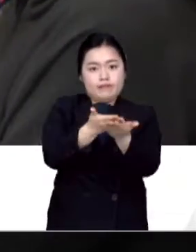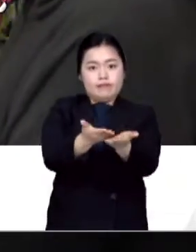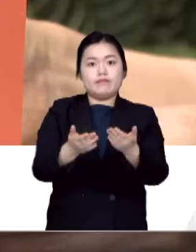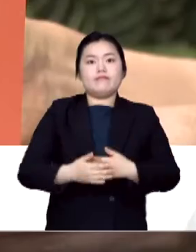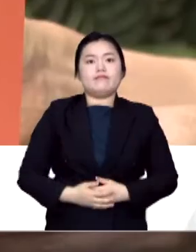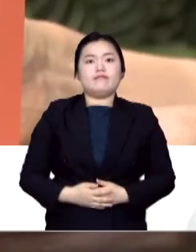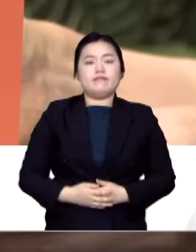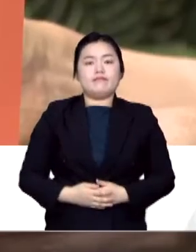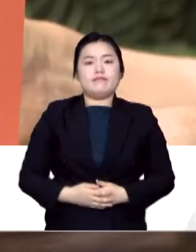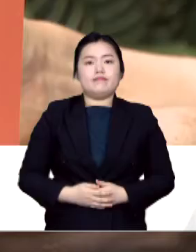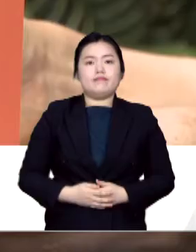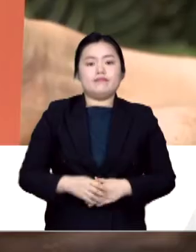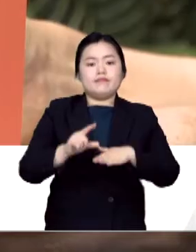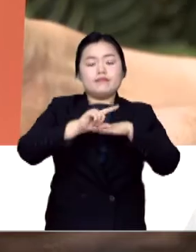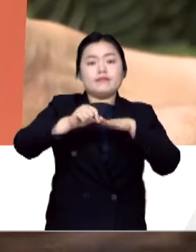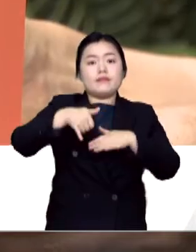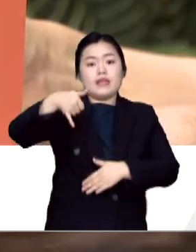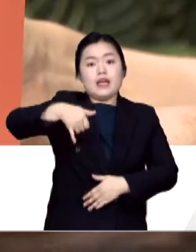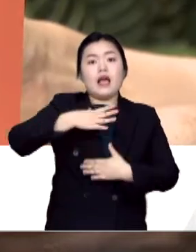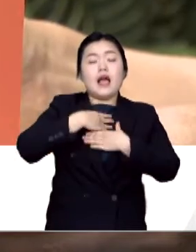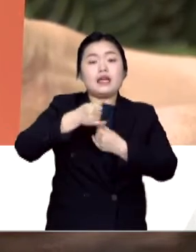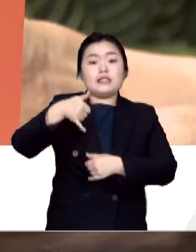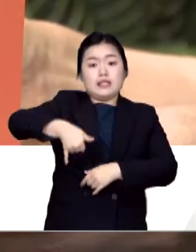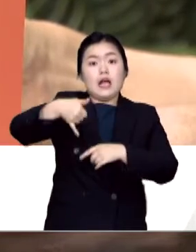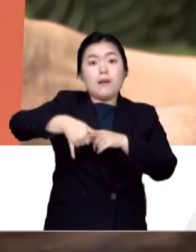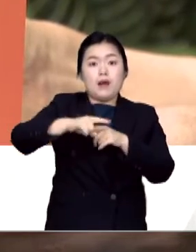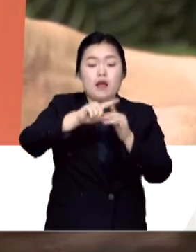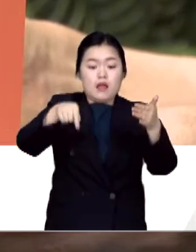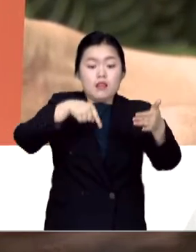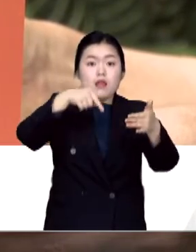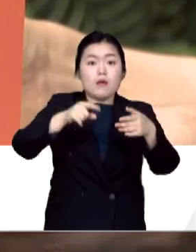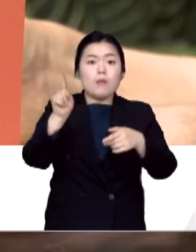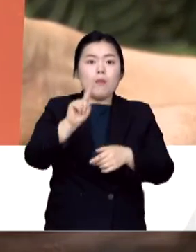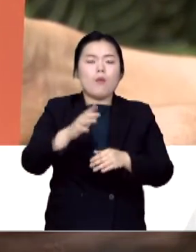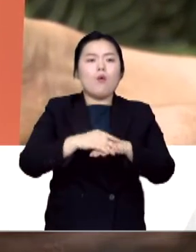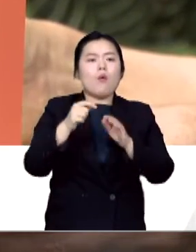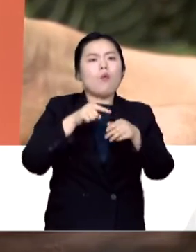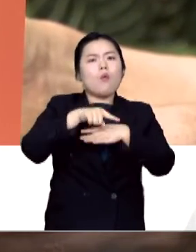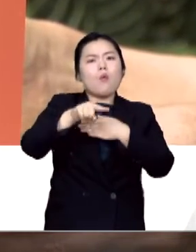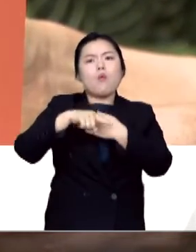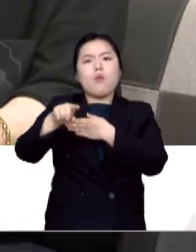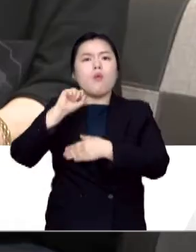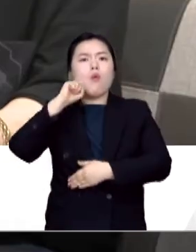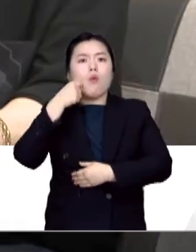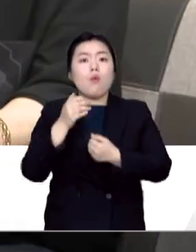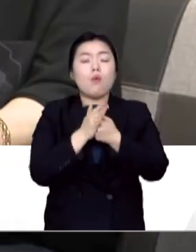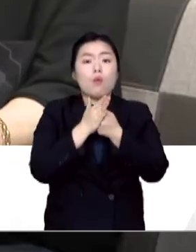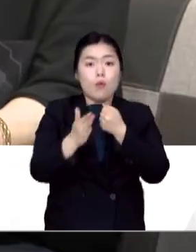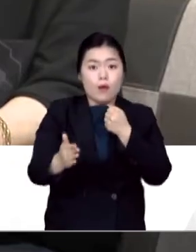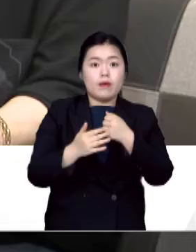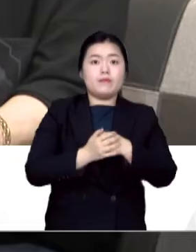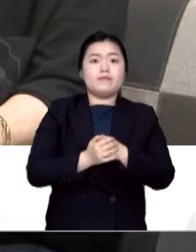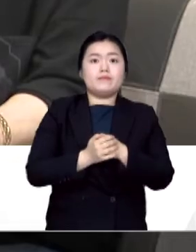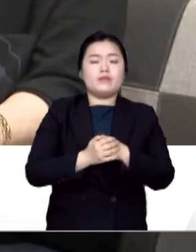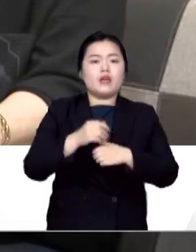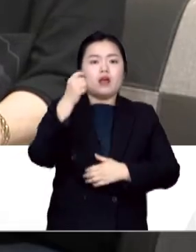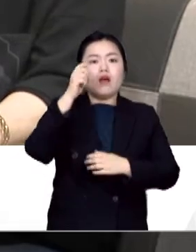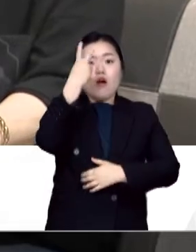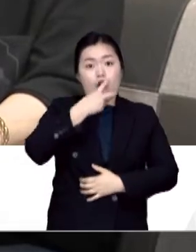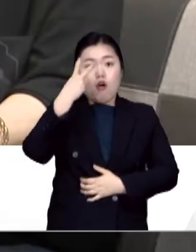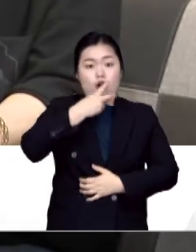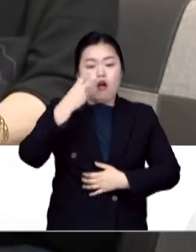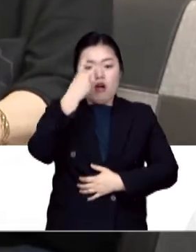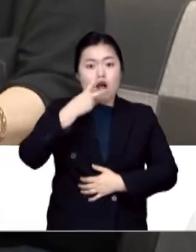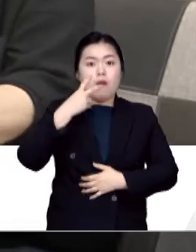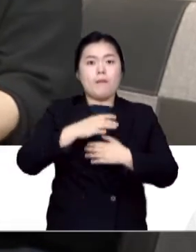전달했습니다. 기억 안심 가방은 코로나19 상황이 길어짐에 따라 외출이 어려워진 어르신들을 위해 인지 건강